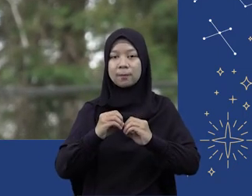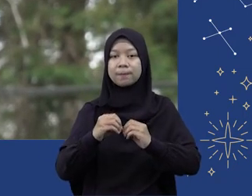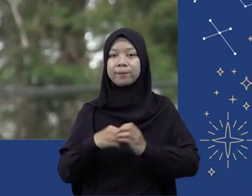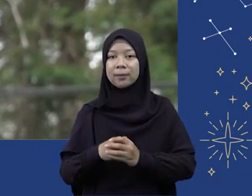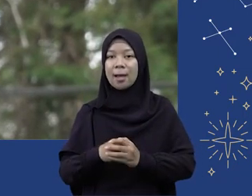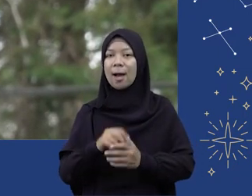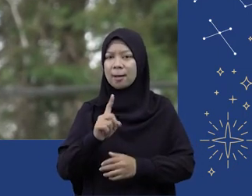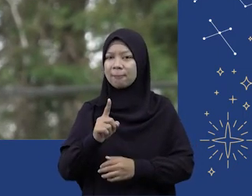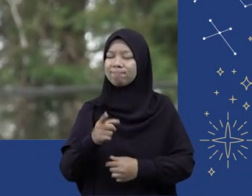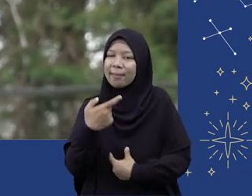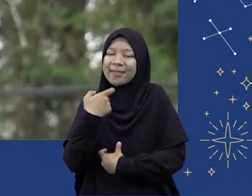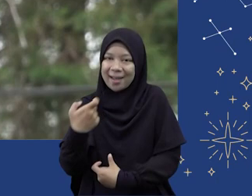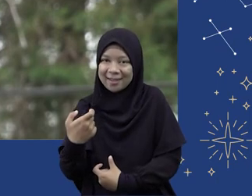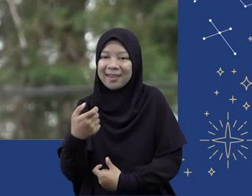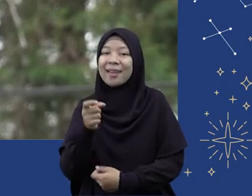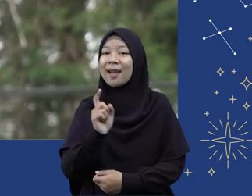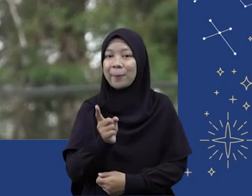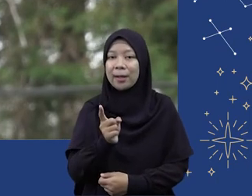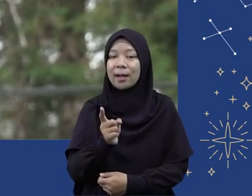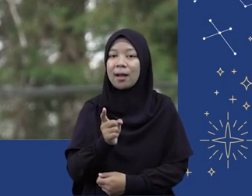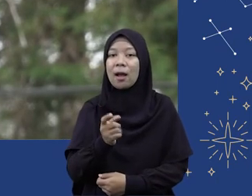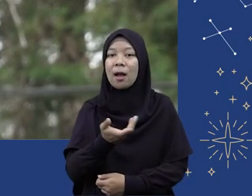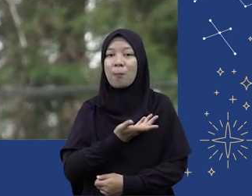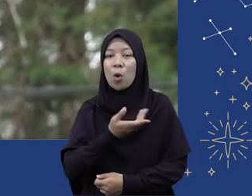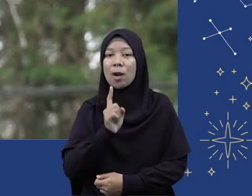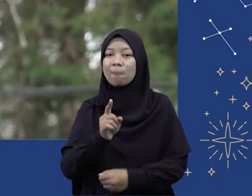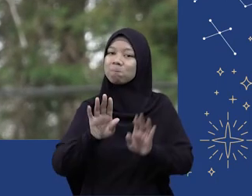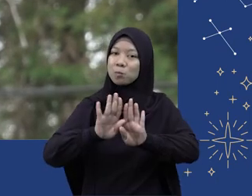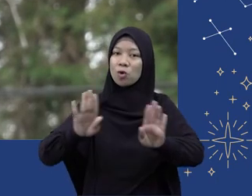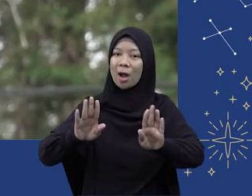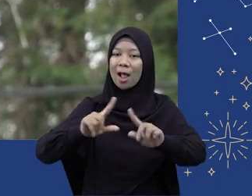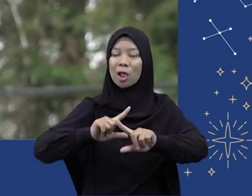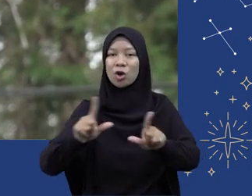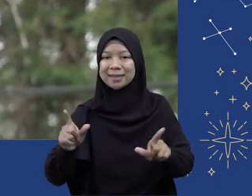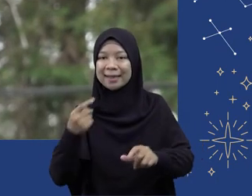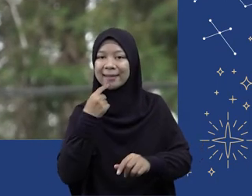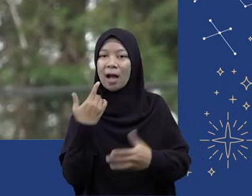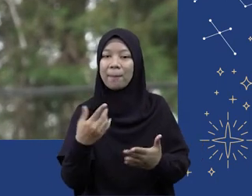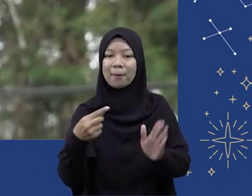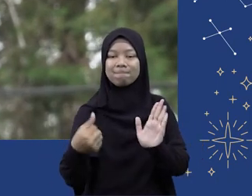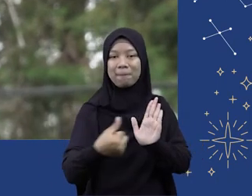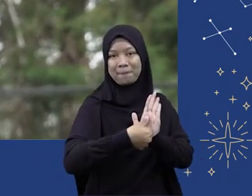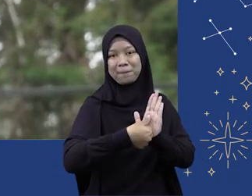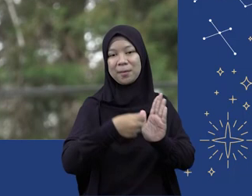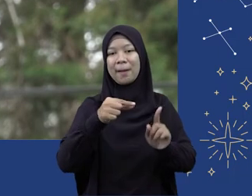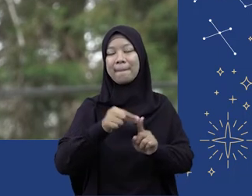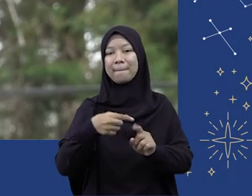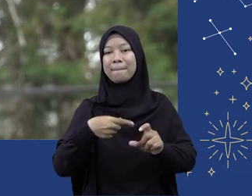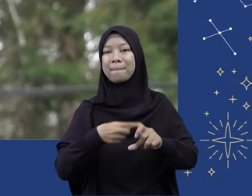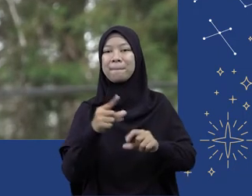mengesankan adalah akan diluncurkan perangko yang memperingati sahabat observatorium